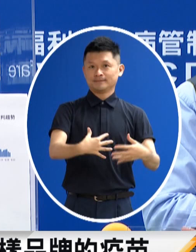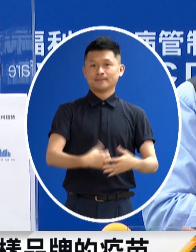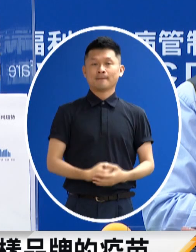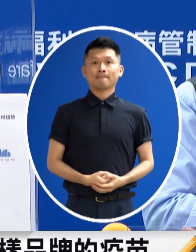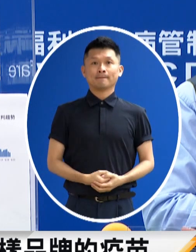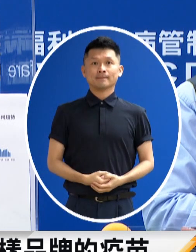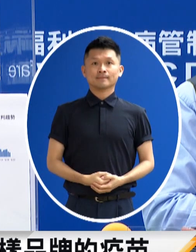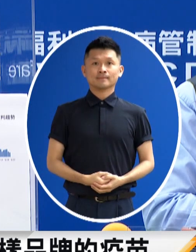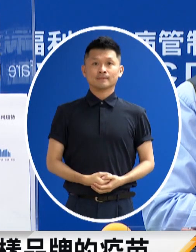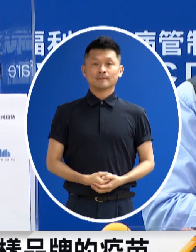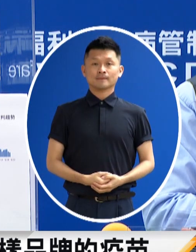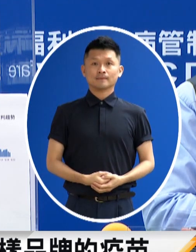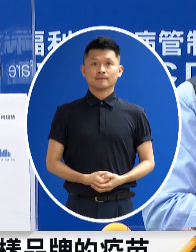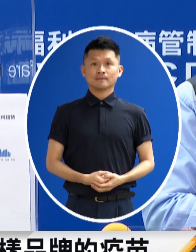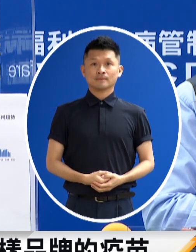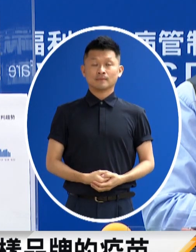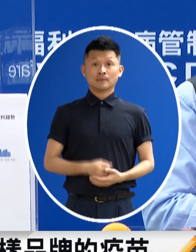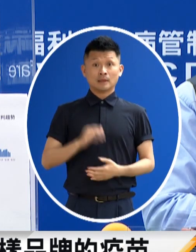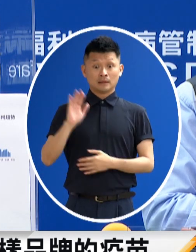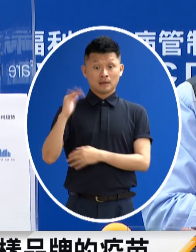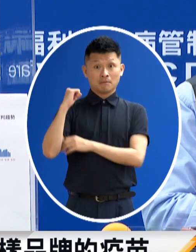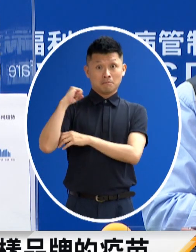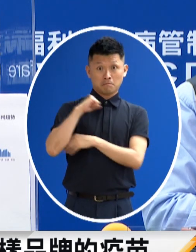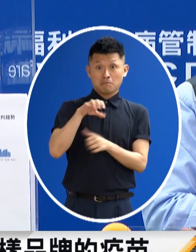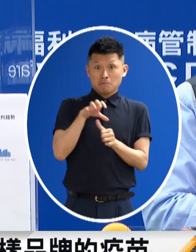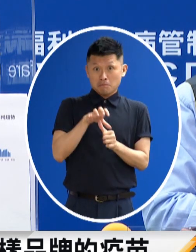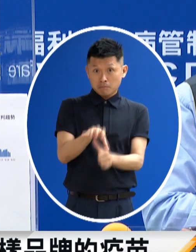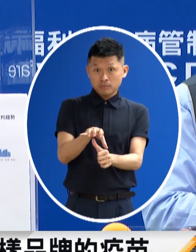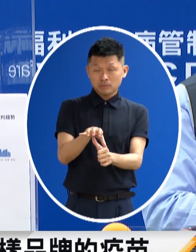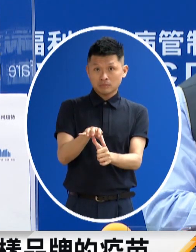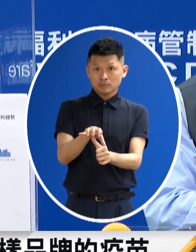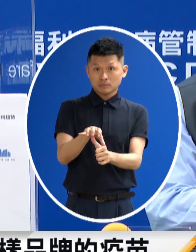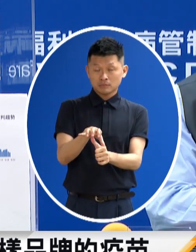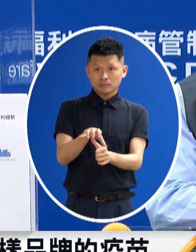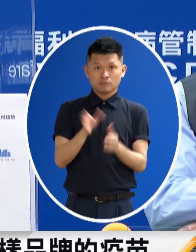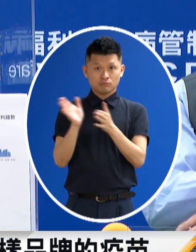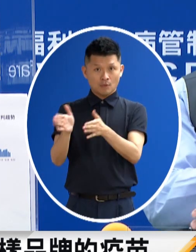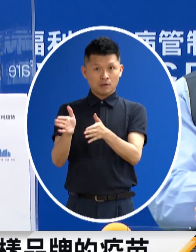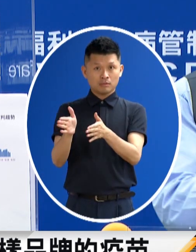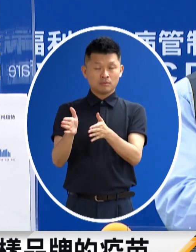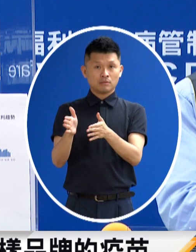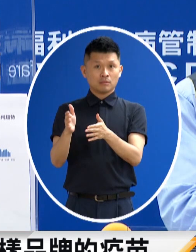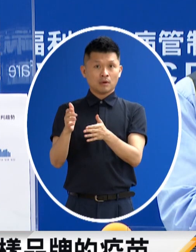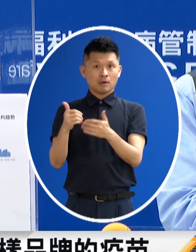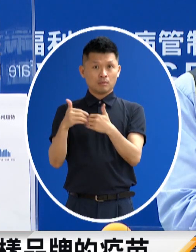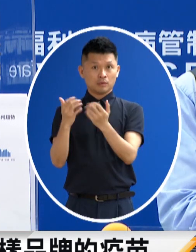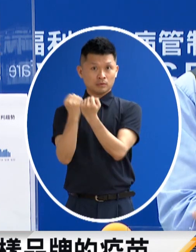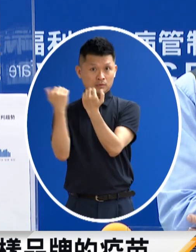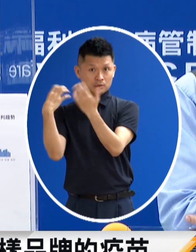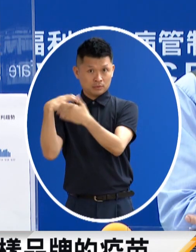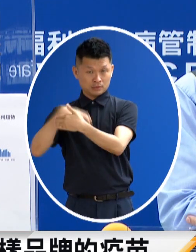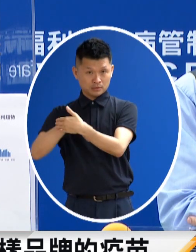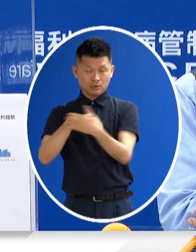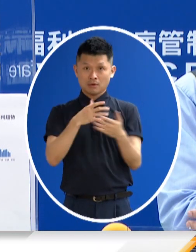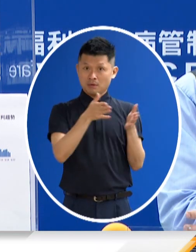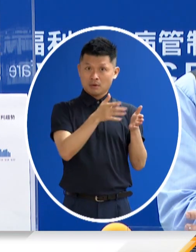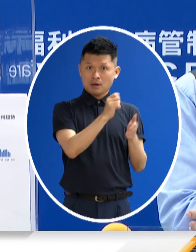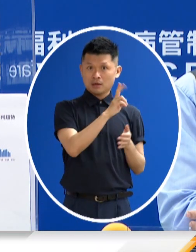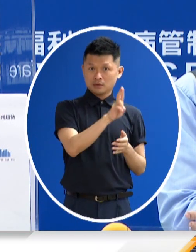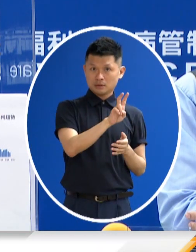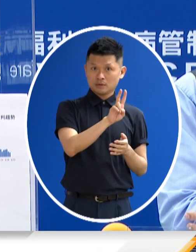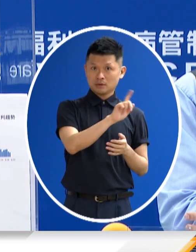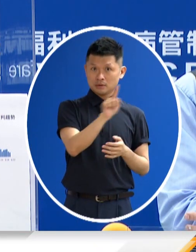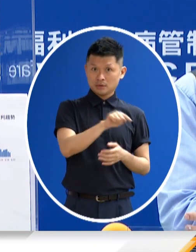好，但并不是我想并不是强迫或者说只能打什么样品牌的疫苗，他还是要根